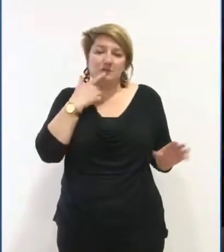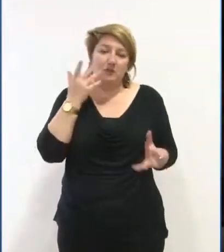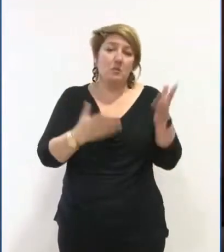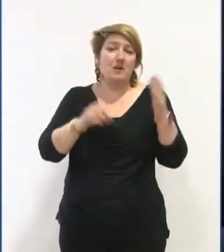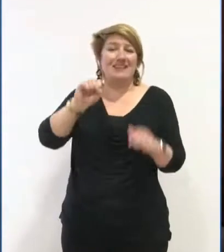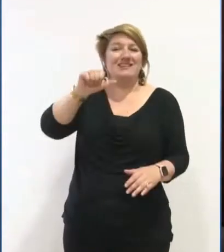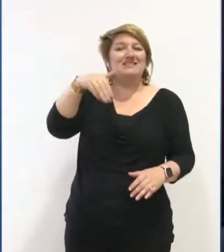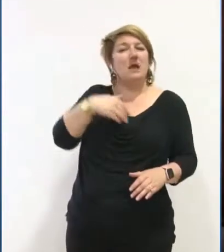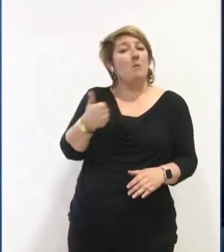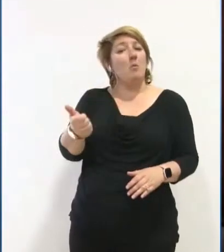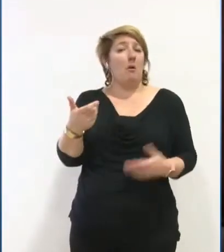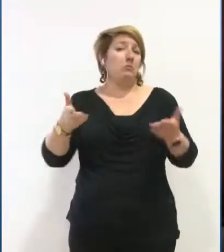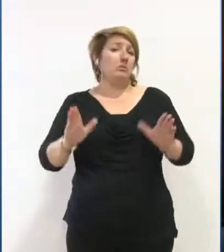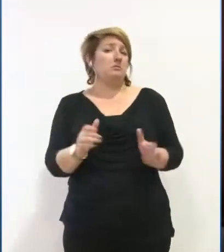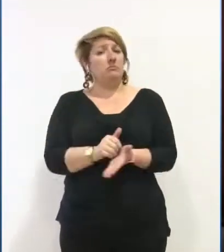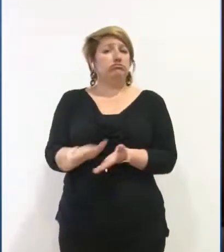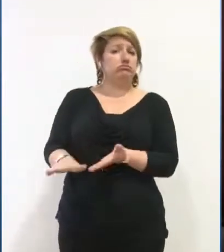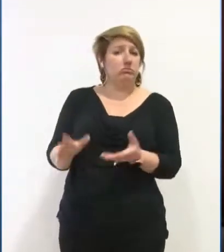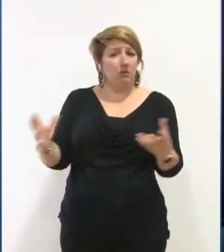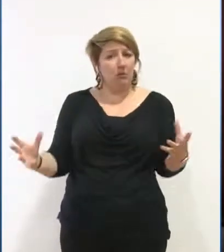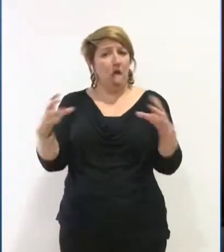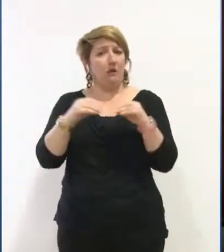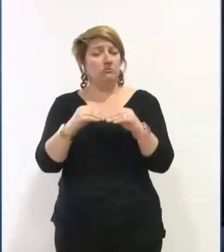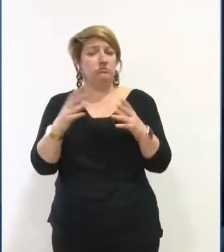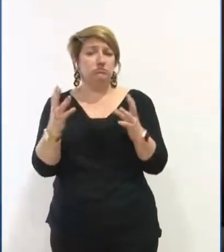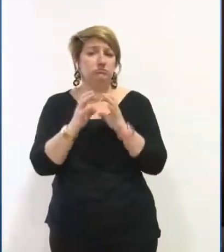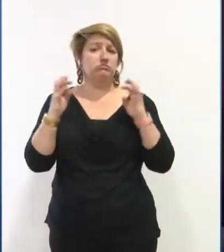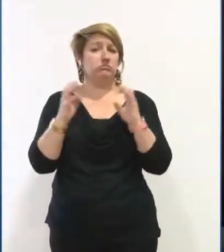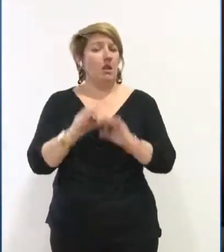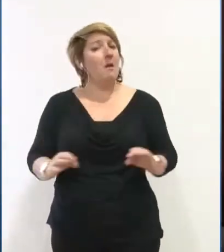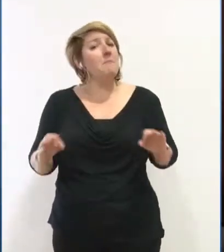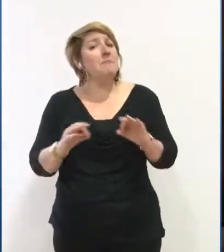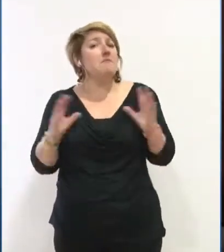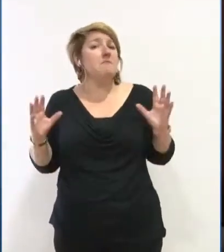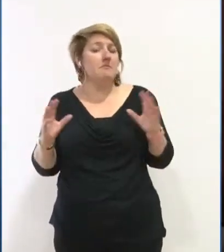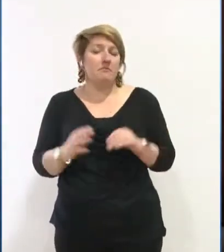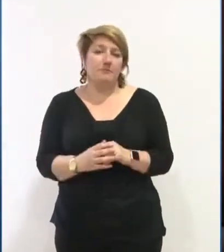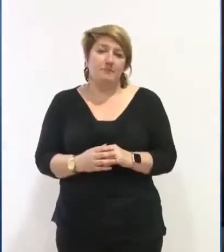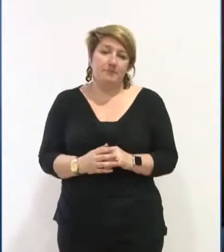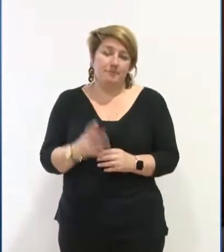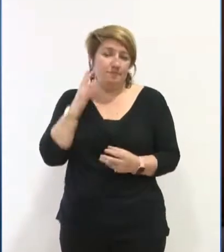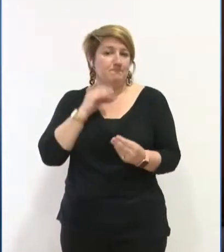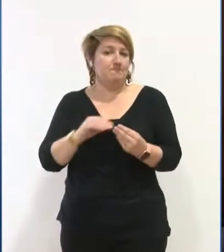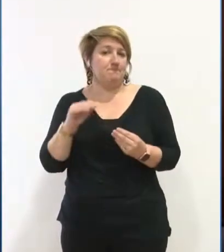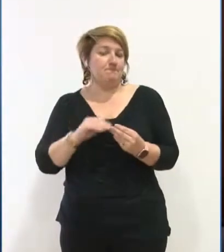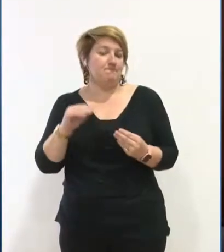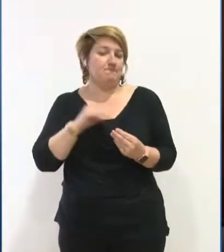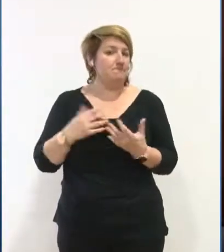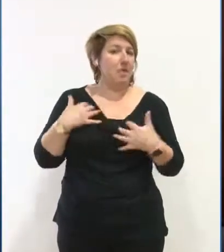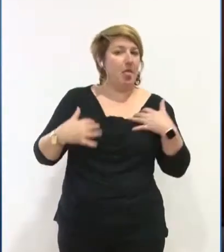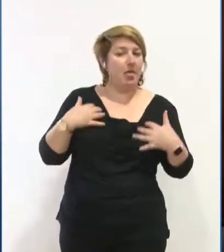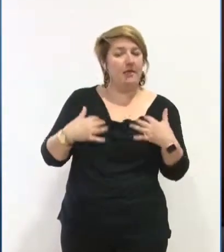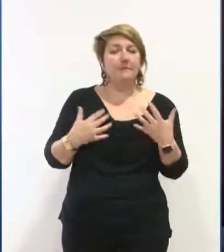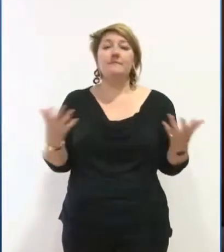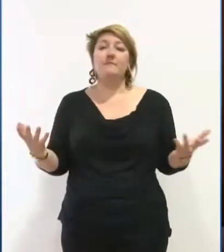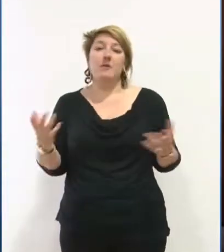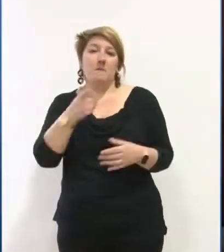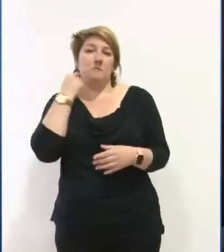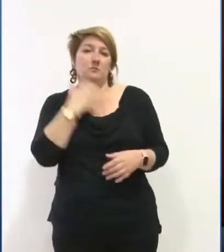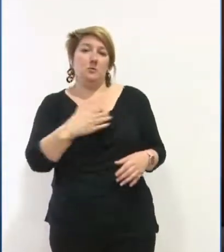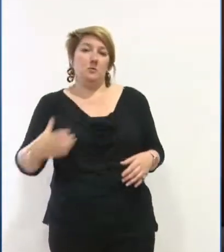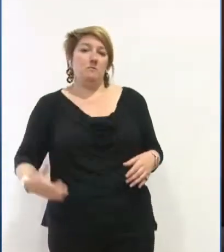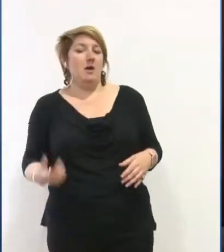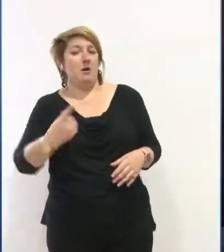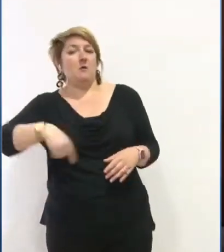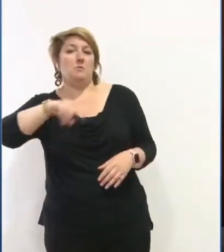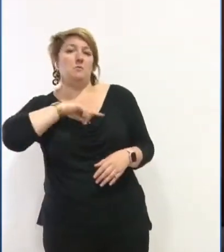SEM au sein d'un CA de la société. Voilà, Monsieur le maire, les questions que nous vous transmettons aujourd'hui.